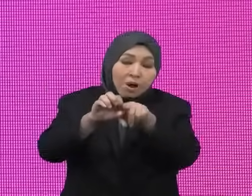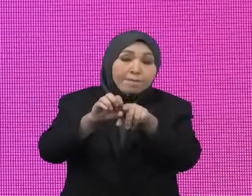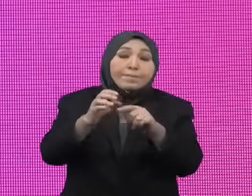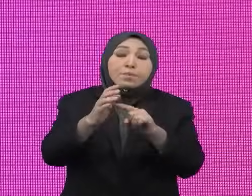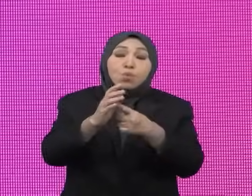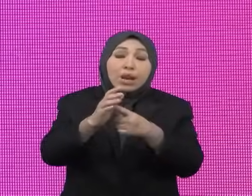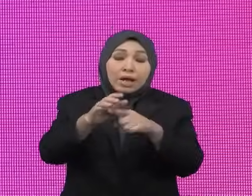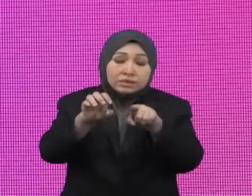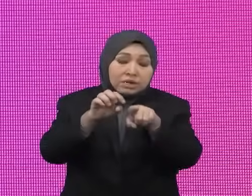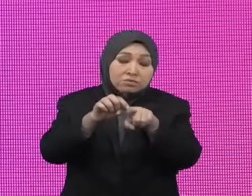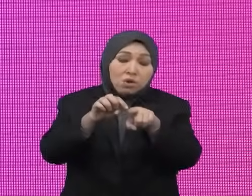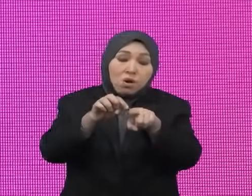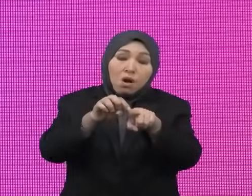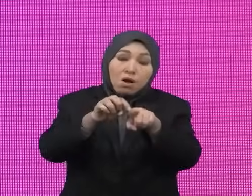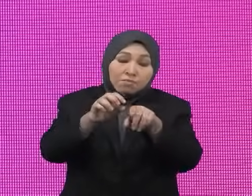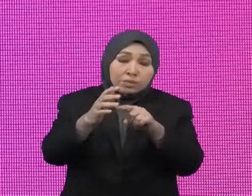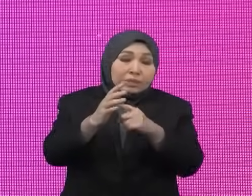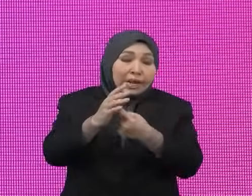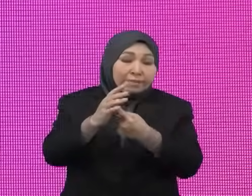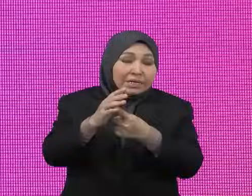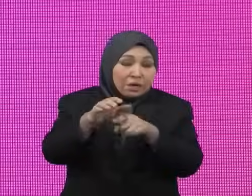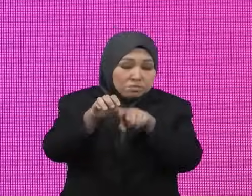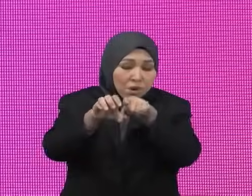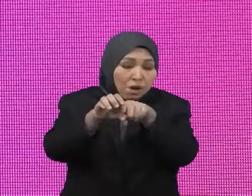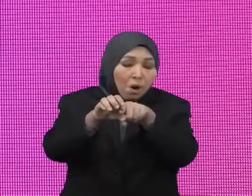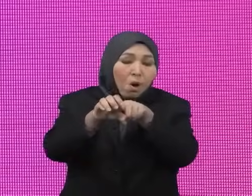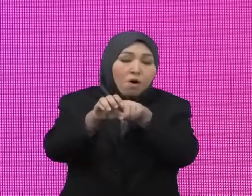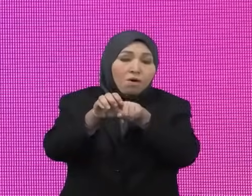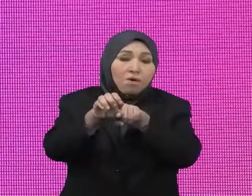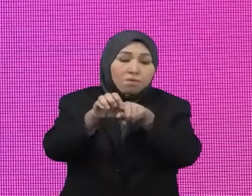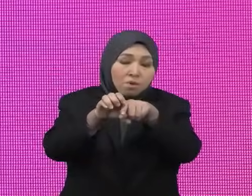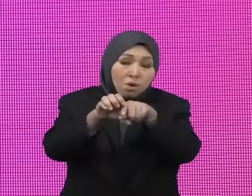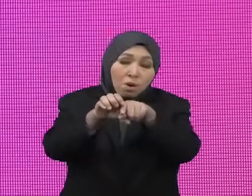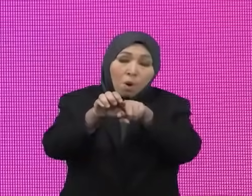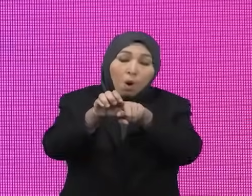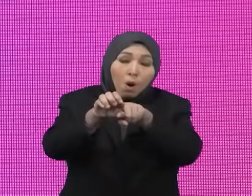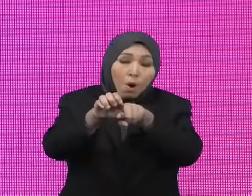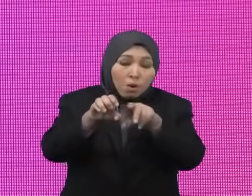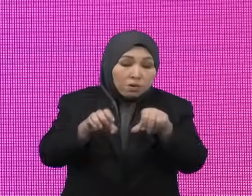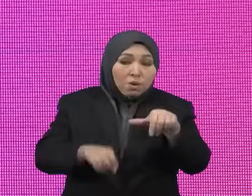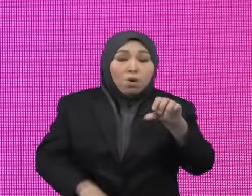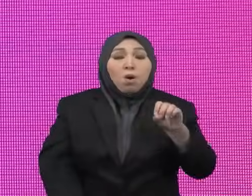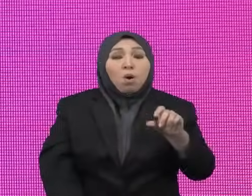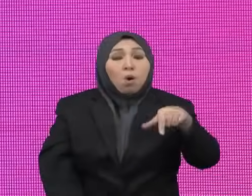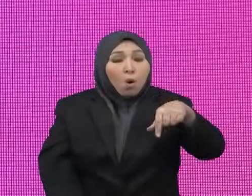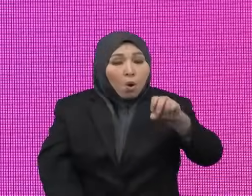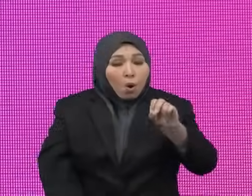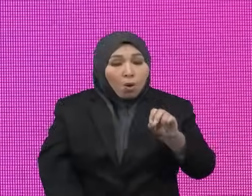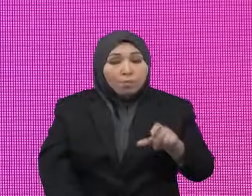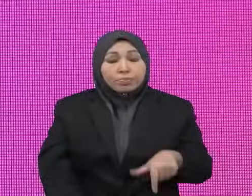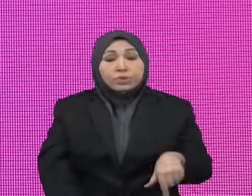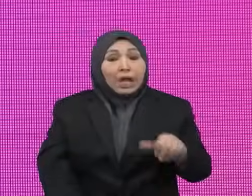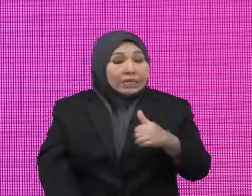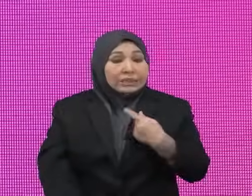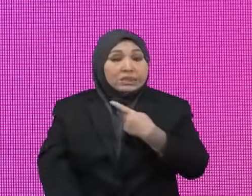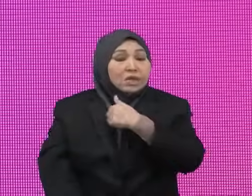permulaan lidah kita. Qa yang sedikit diangkat ke atas, Qa, cuba sebut. Qa. Qa. Kita punya